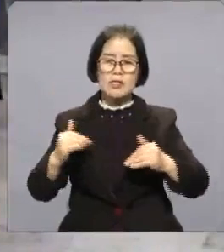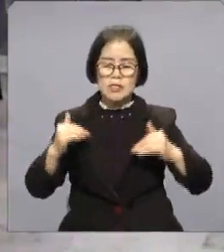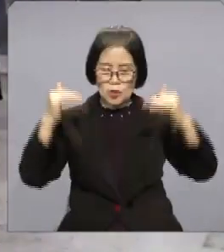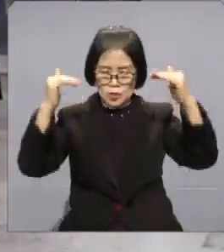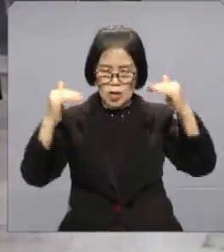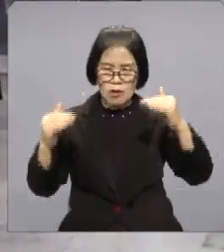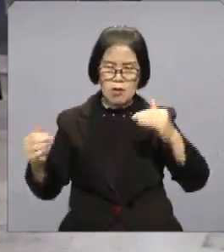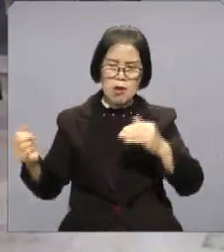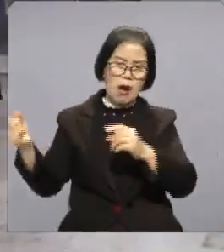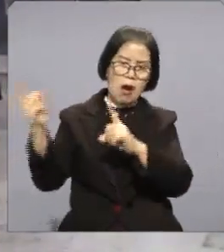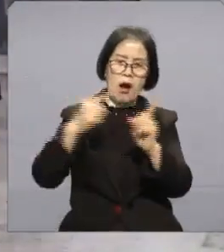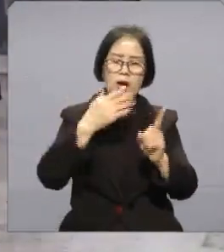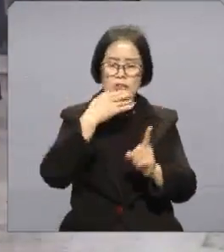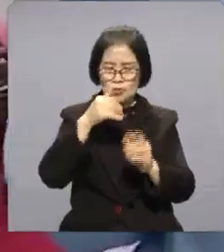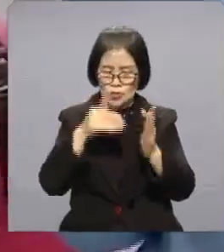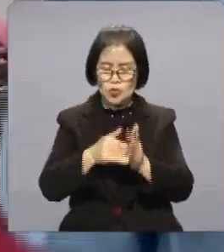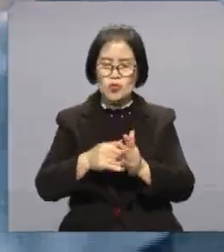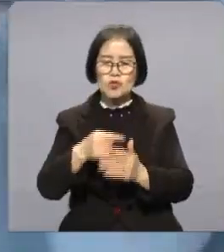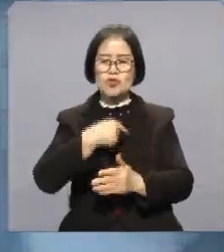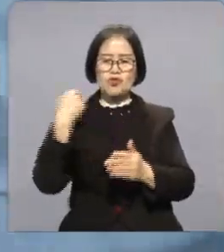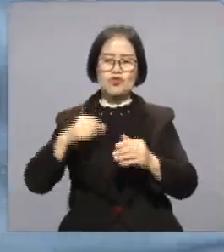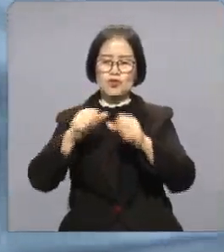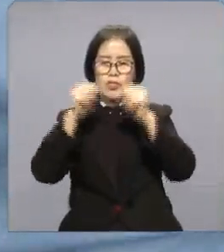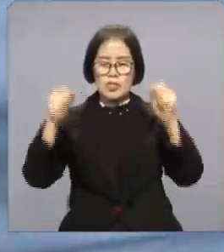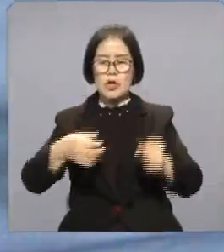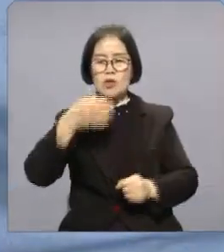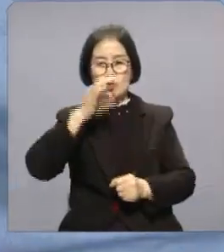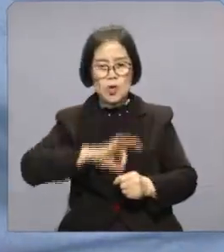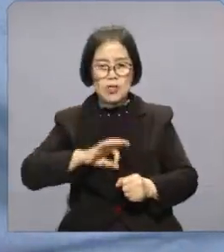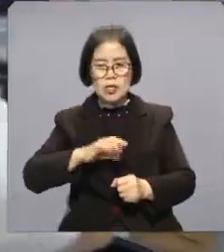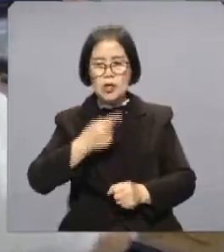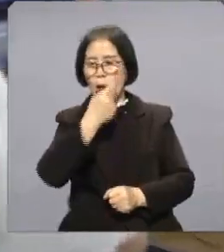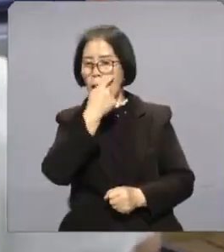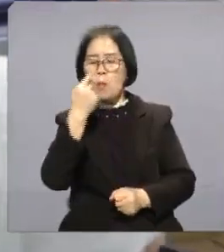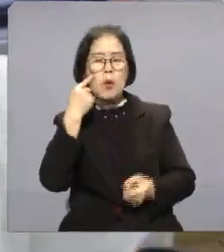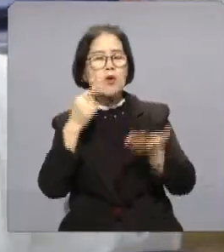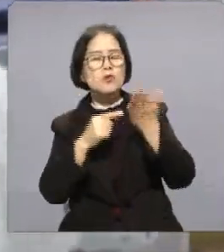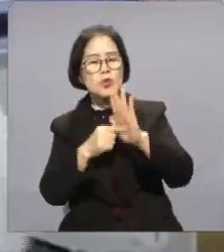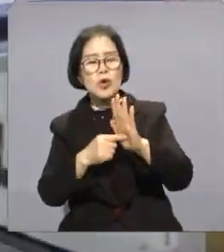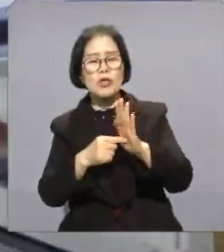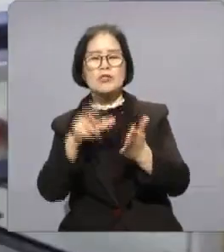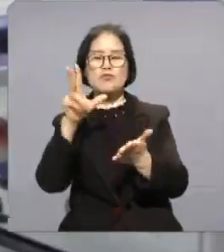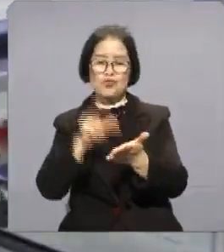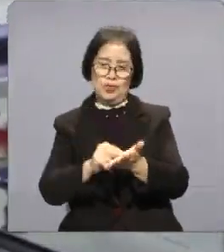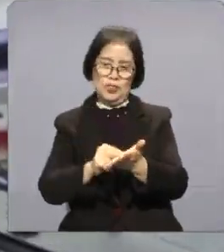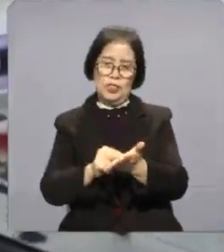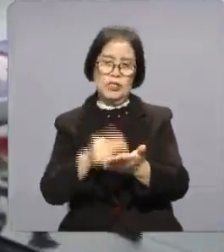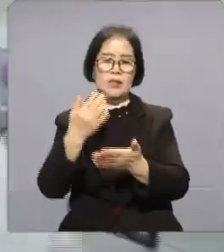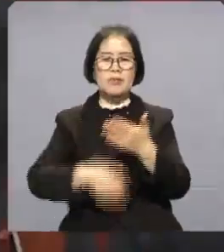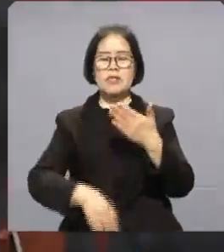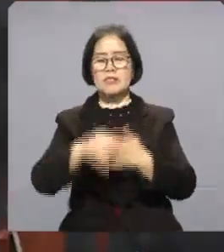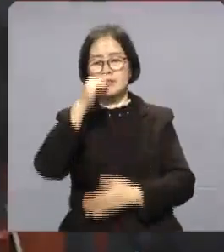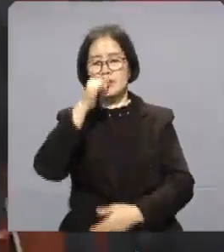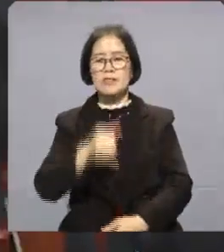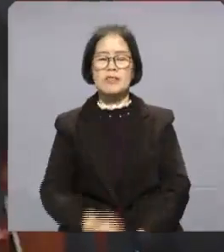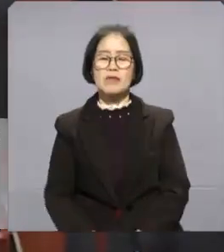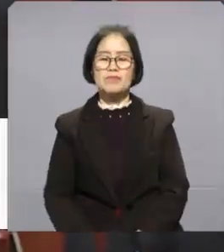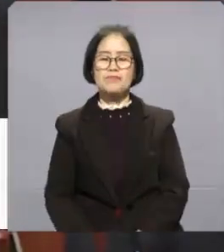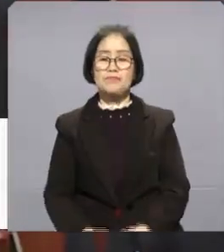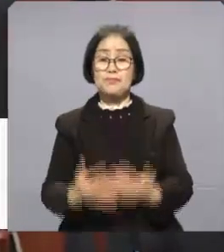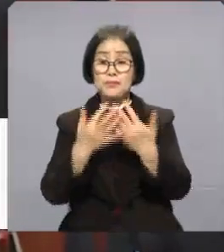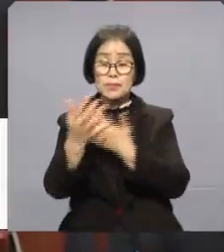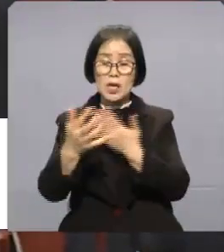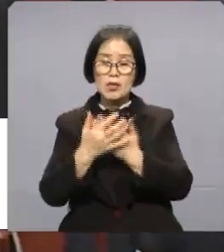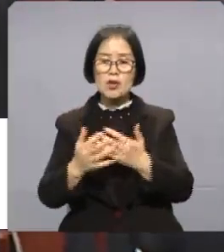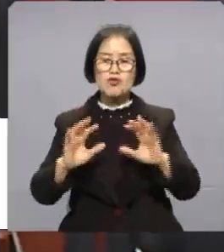성장 궤도에 올려놓고 중국 체제가 효과적이라는 걸 보여줘야 하는 과제를 안고 있습니다 전인들은